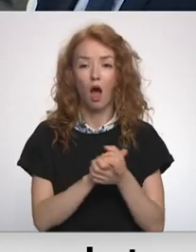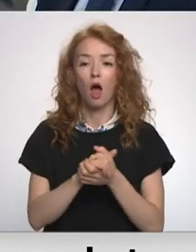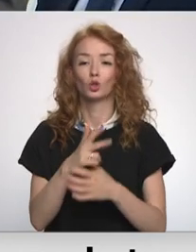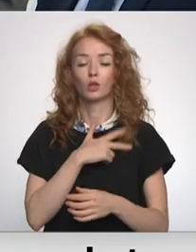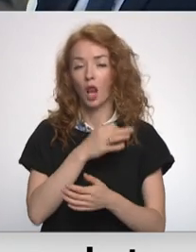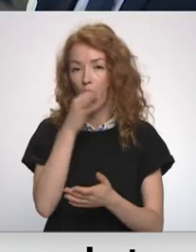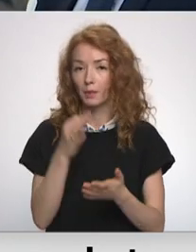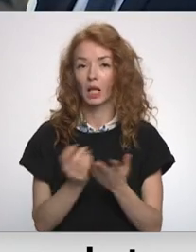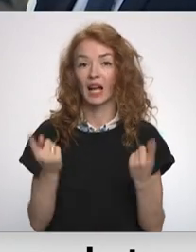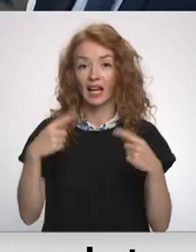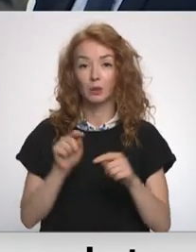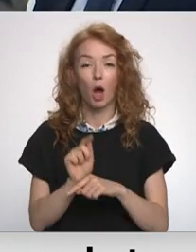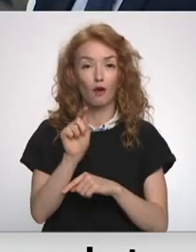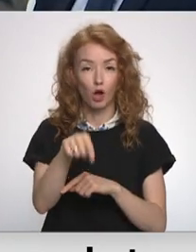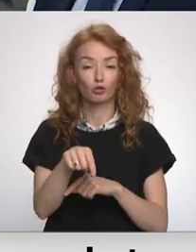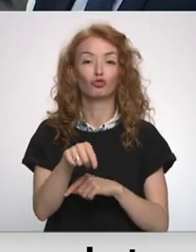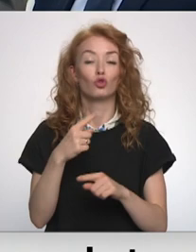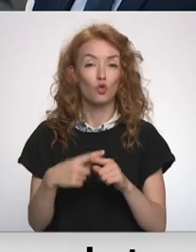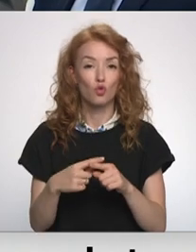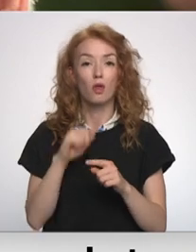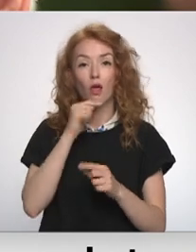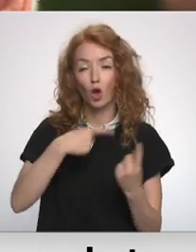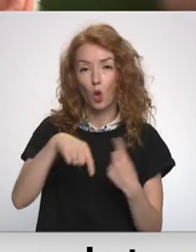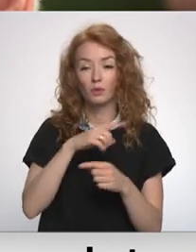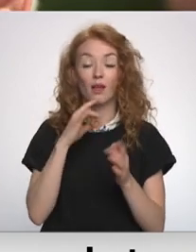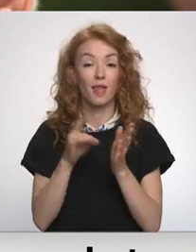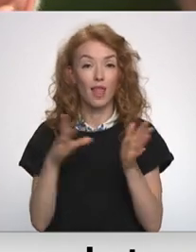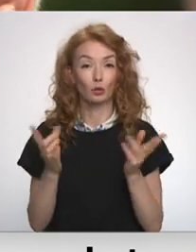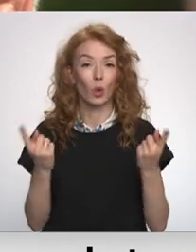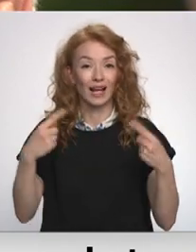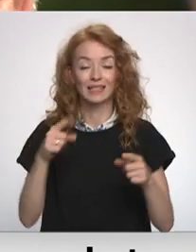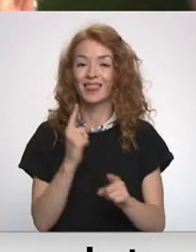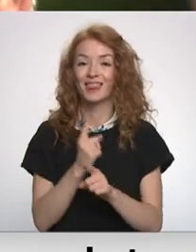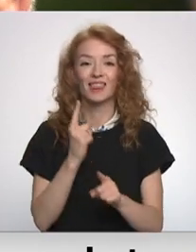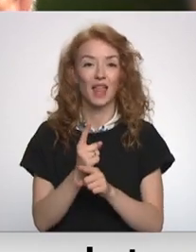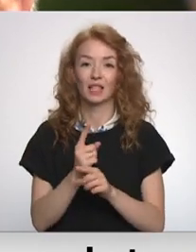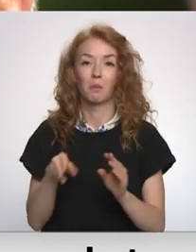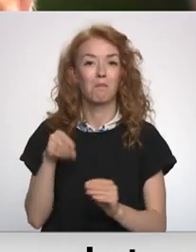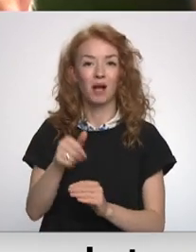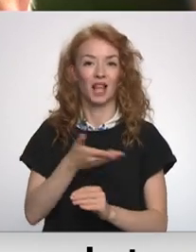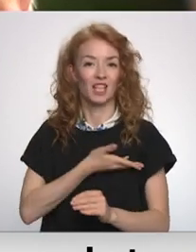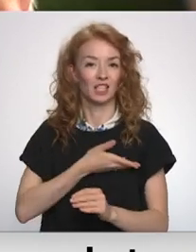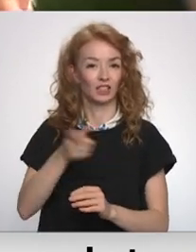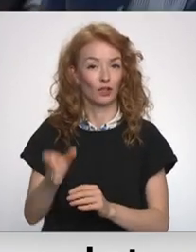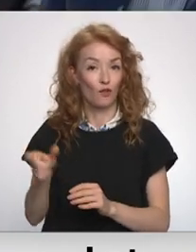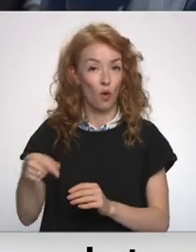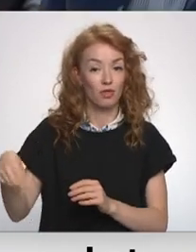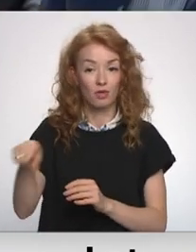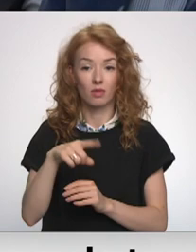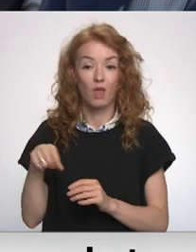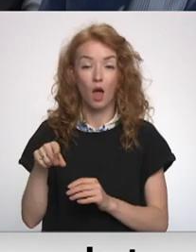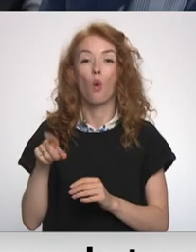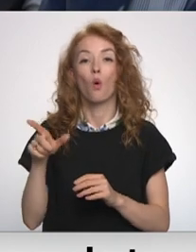atbildīgu krīzes pārvarēšanu, uzsverot, ka par ekonomisko un enerģētisko krīzi nedrīkst pārmaksāt iedzīvotāji. Progresīvo premjera